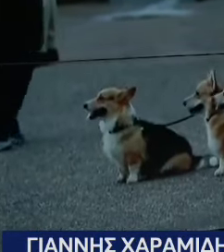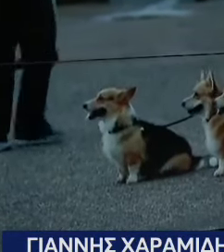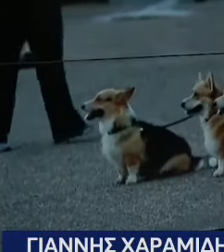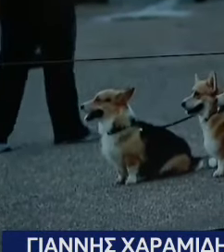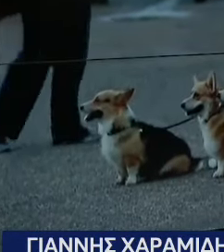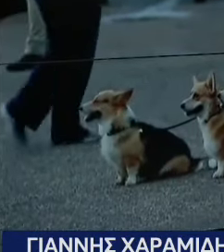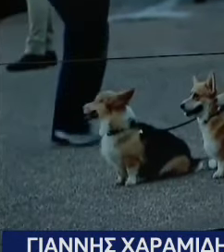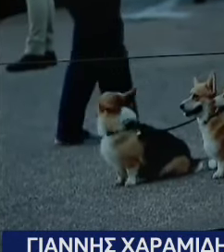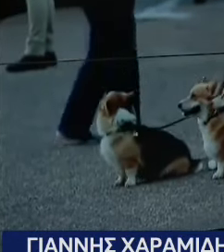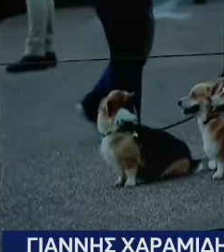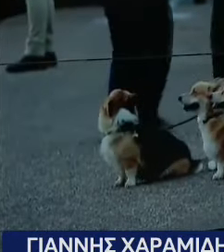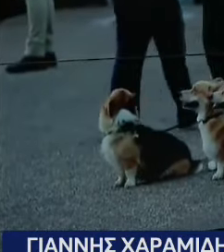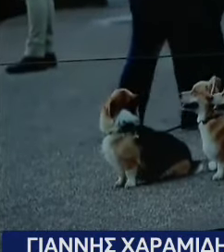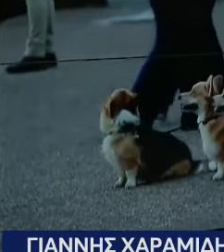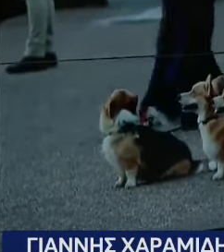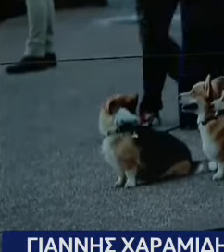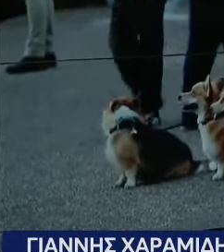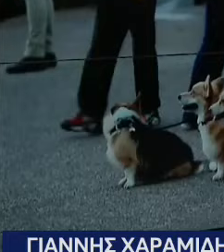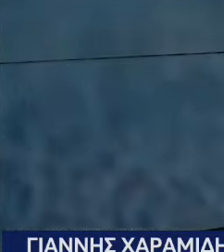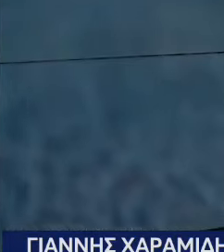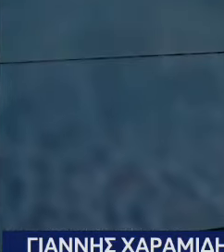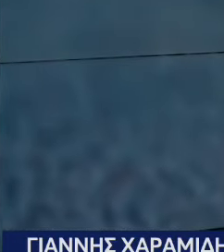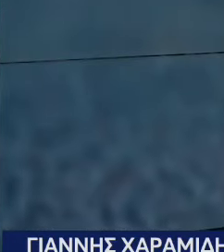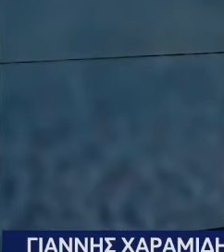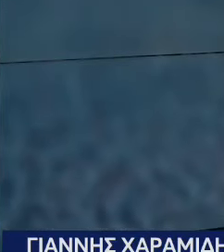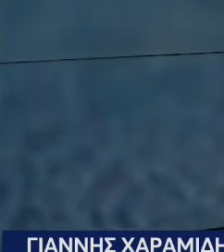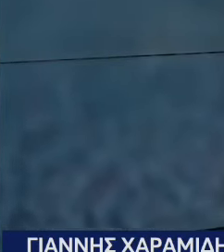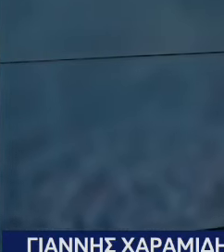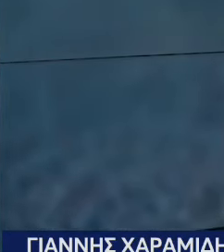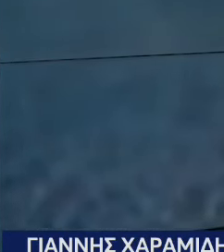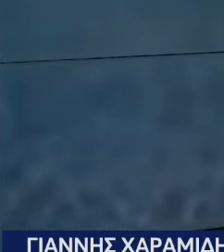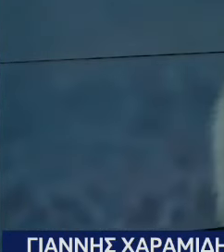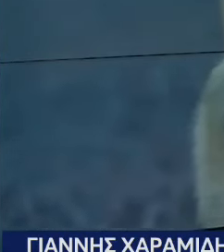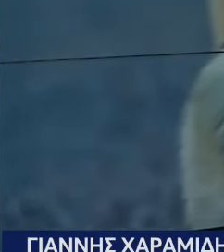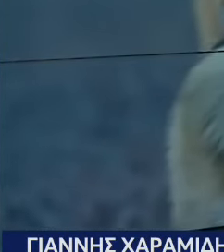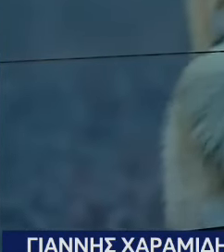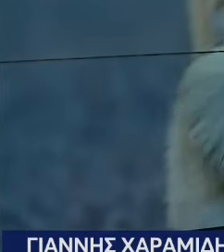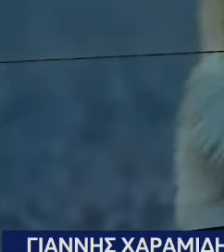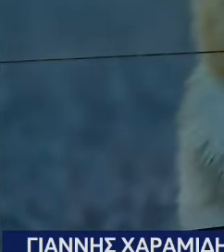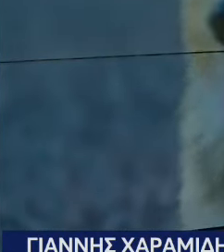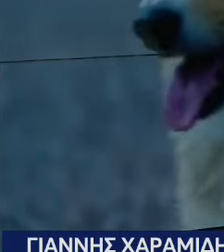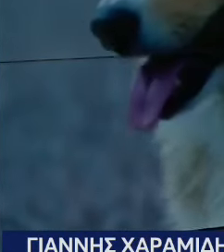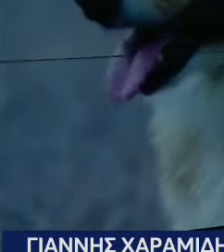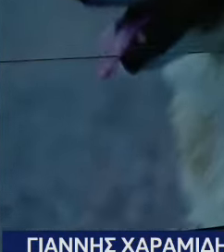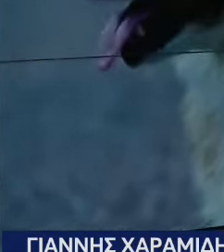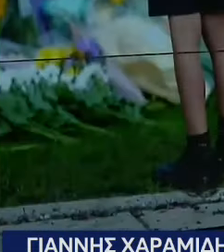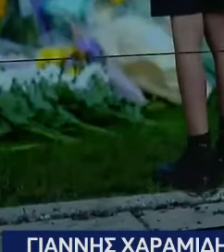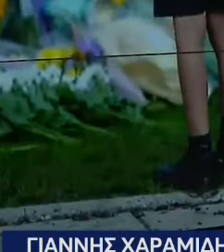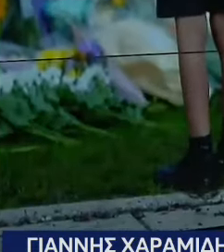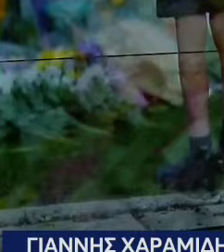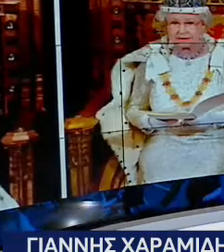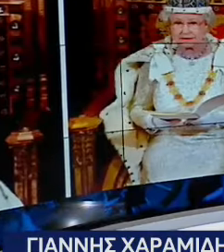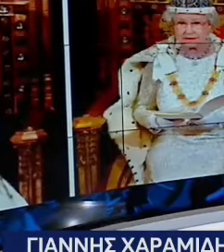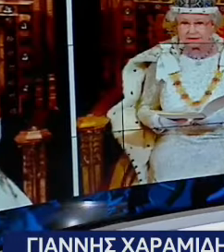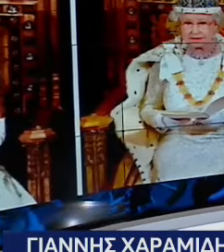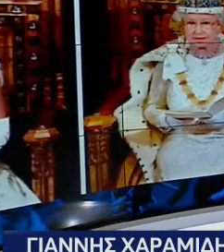κόσμο για λόγους ένδειξης σεβασμού να μην πηγαίνει μέσα, να μην μπαίνει. Σε κάθε περίπτωση είναι μια κατάσταση βουβού θρήνου, θα